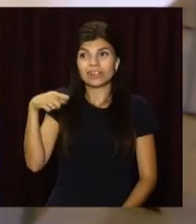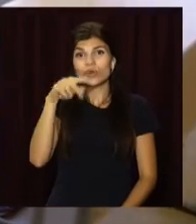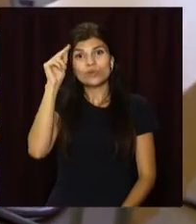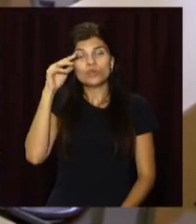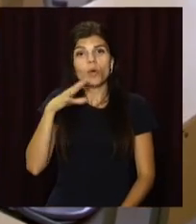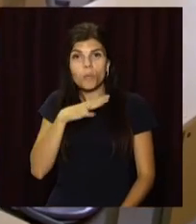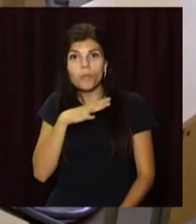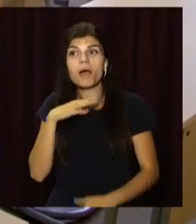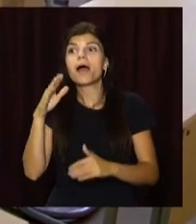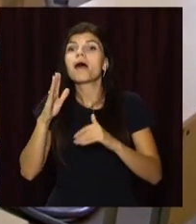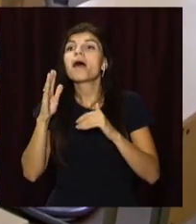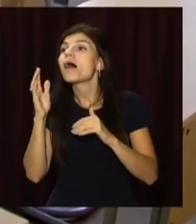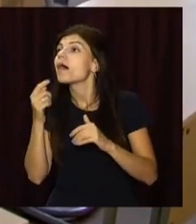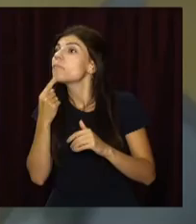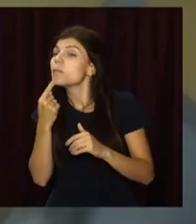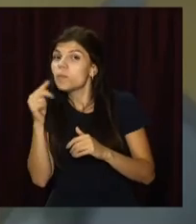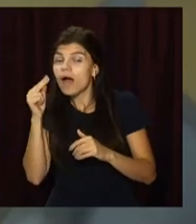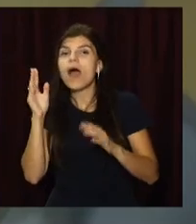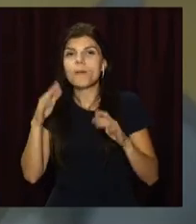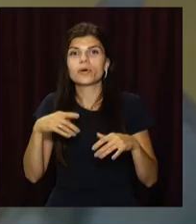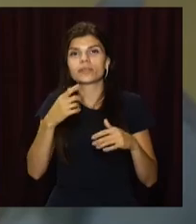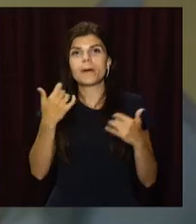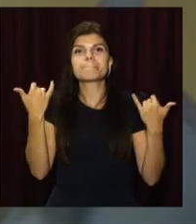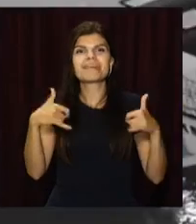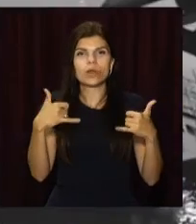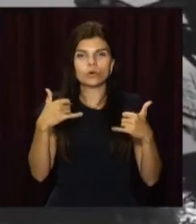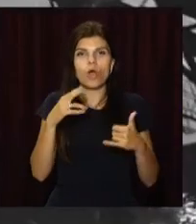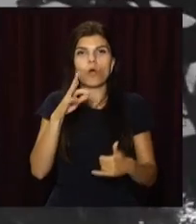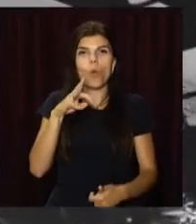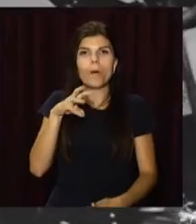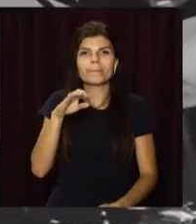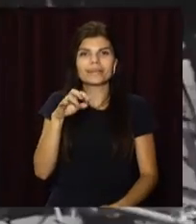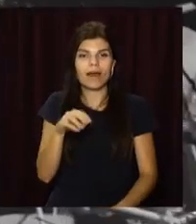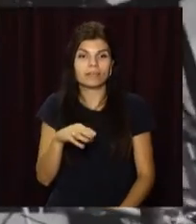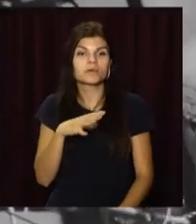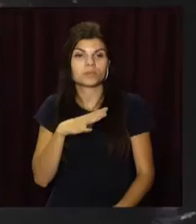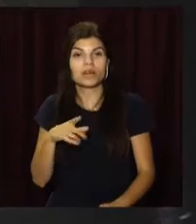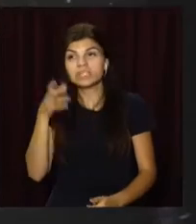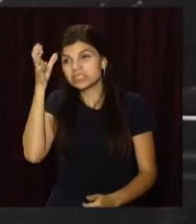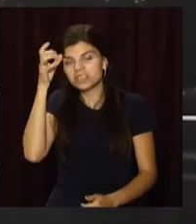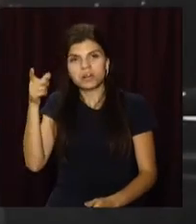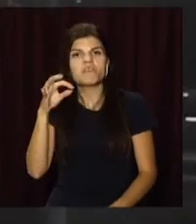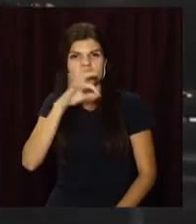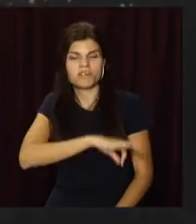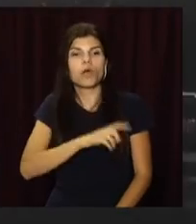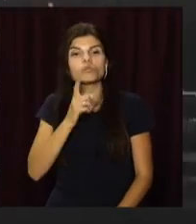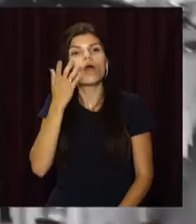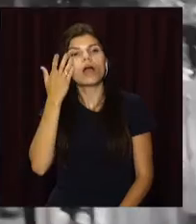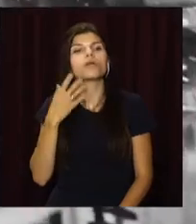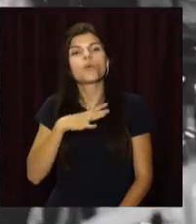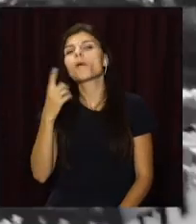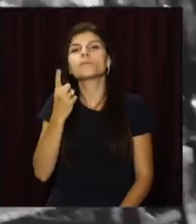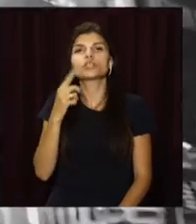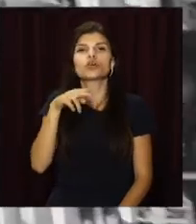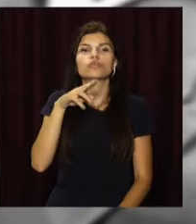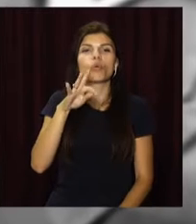там теорію, а потім практикувалися на металургійному комбінаті. Нурсултану Назарбаєву отримані знання стали у пригоді, коли запускали першу